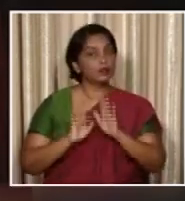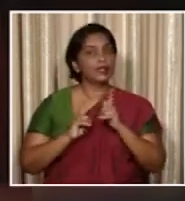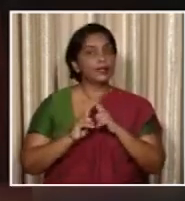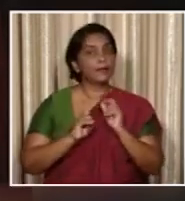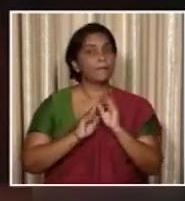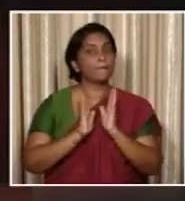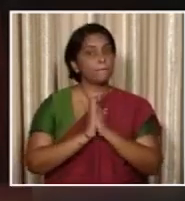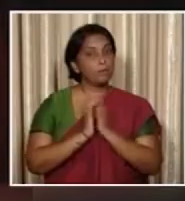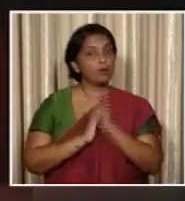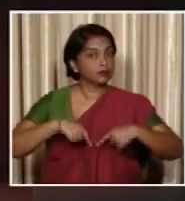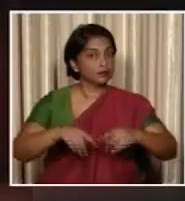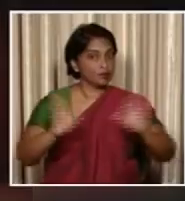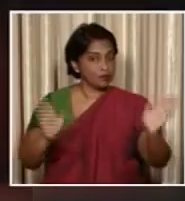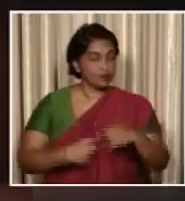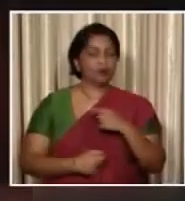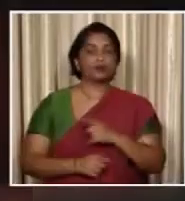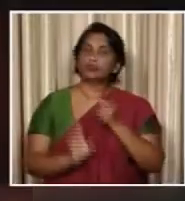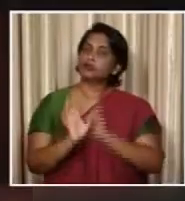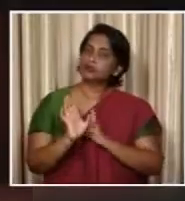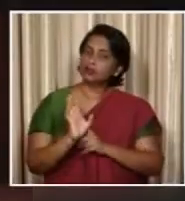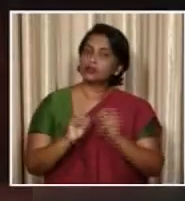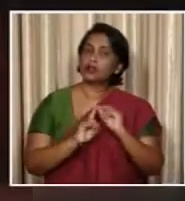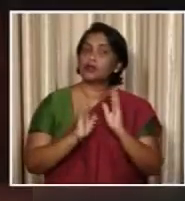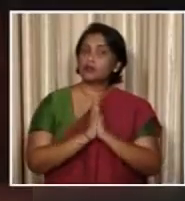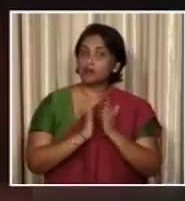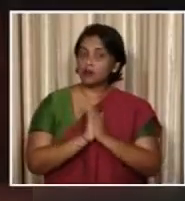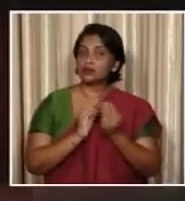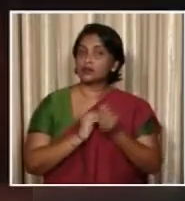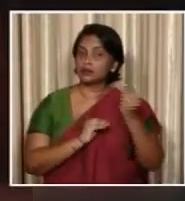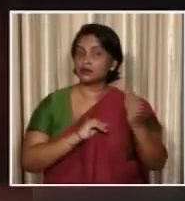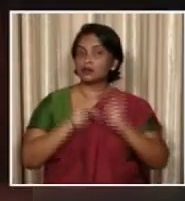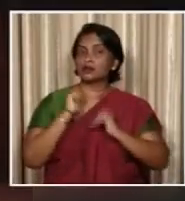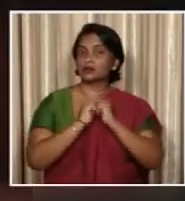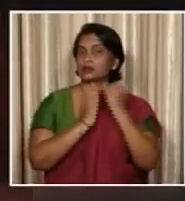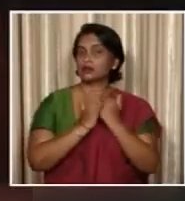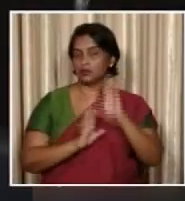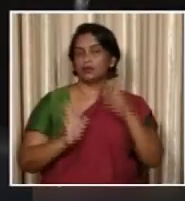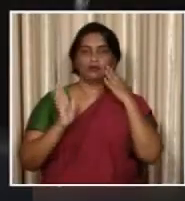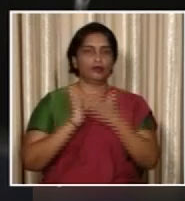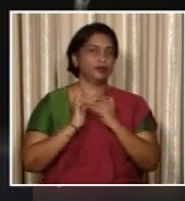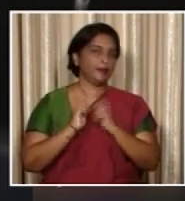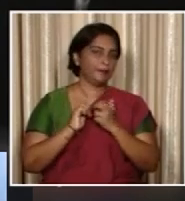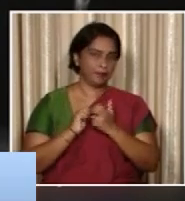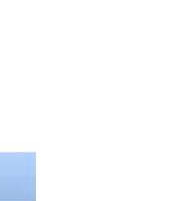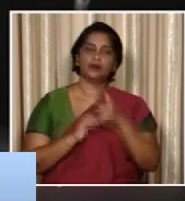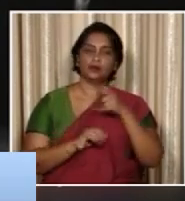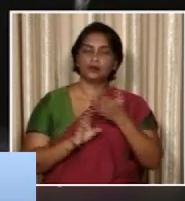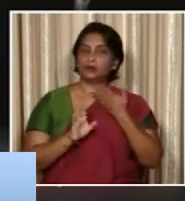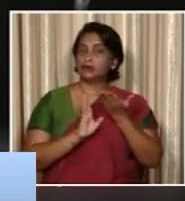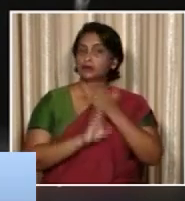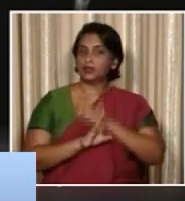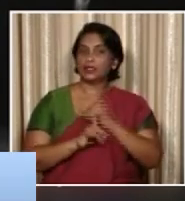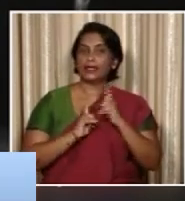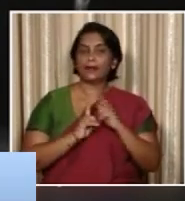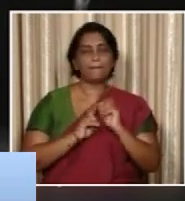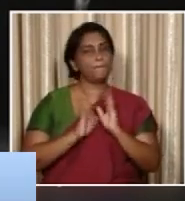පාස්පෝට් ක්‍රමය ක්‍රියාත්මක වෙනතෙක් අකණ්ඩව පාස්පෝට්ස් ලබා දීමේ වැඩපිළිවෙලක් රජයේ සතු වෙන්නට ඕන. දැන් මේ පිළිබඳව මුලින් ඊ